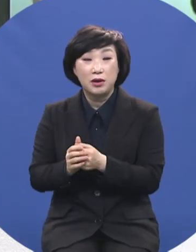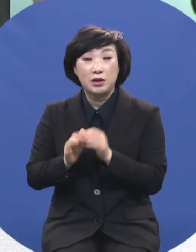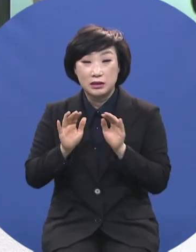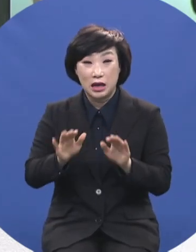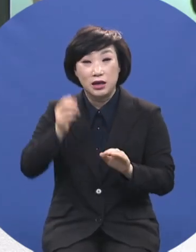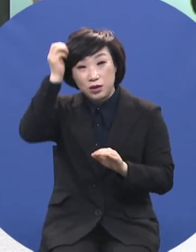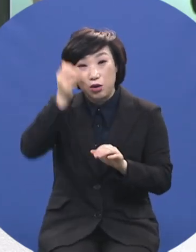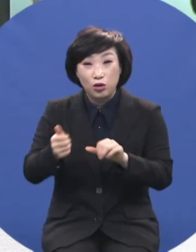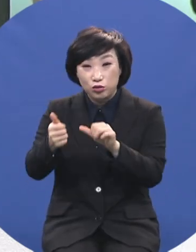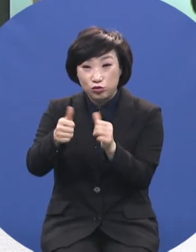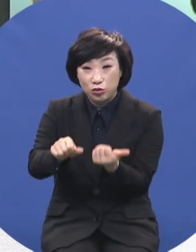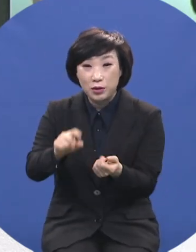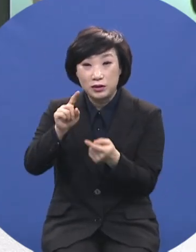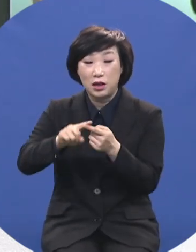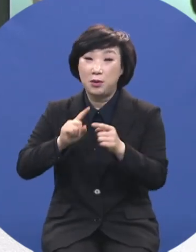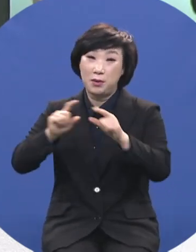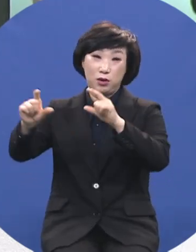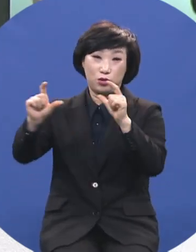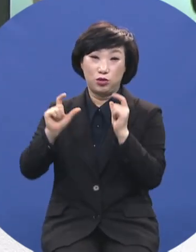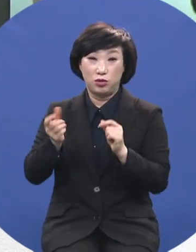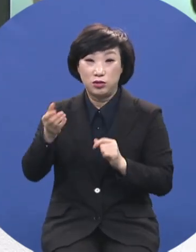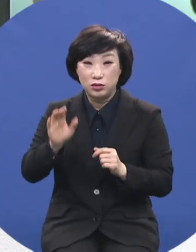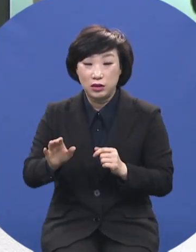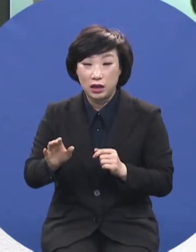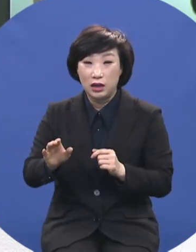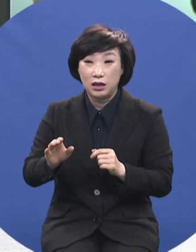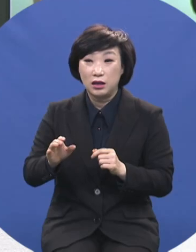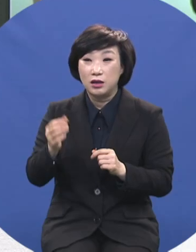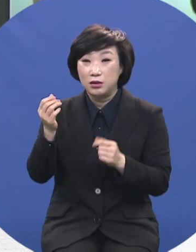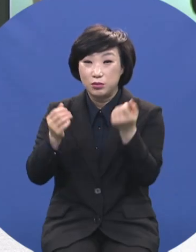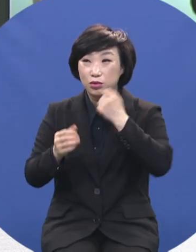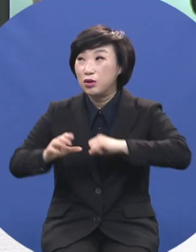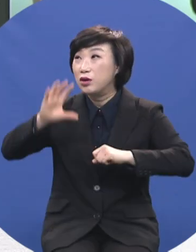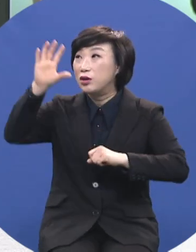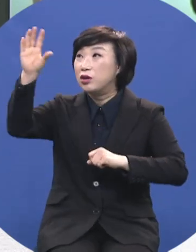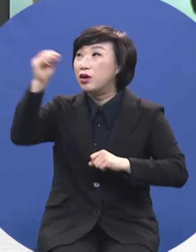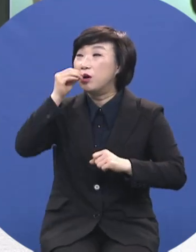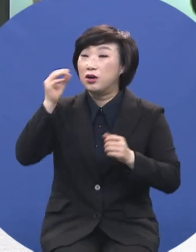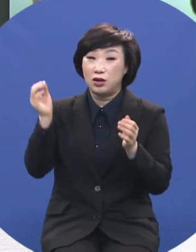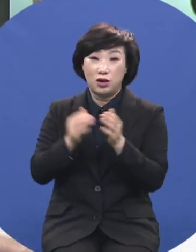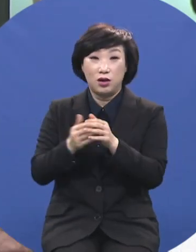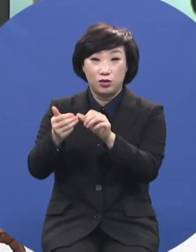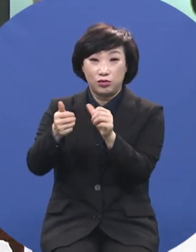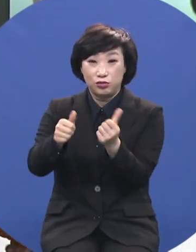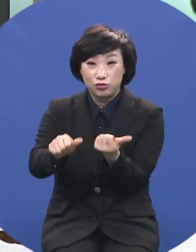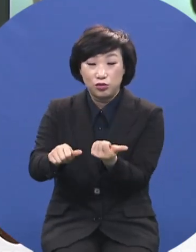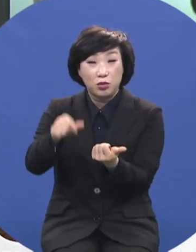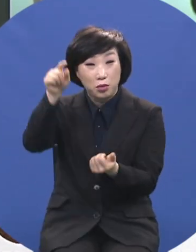지금 걸어놓은 것을, 예, 먹는 순간 정령 죽음이 왔어요.